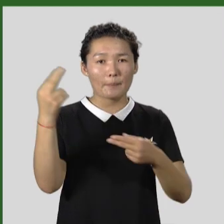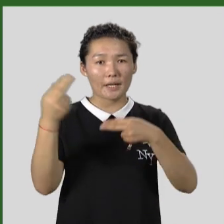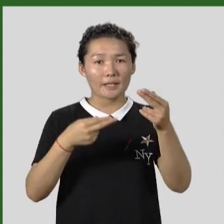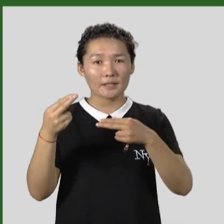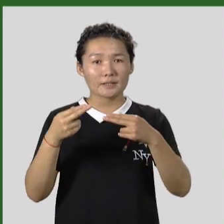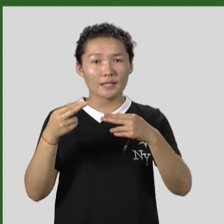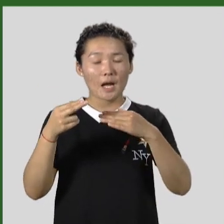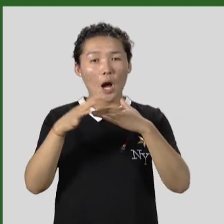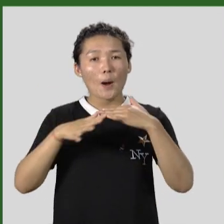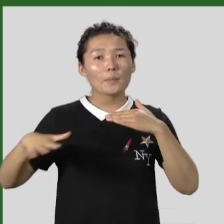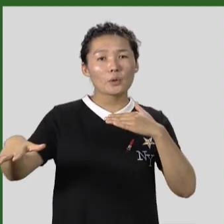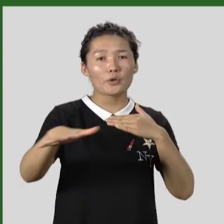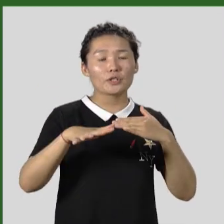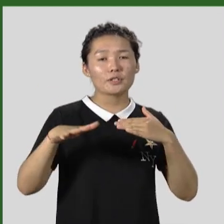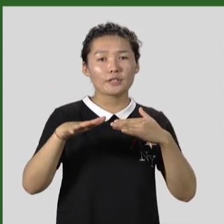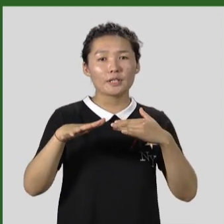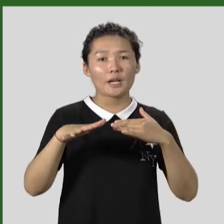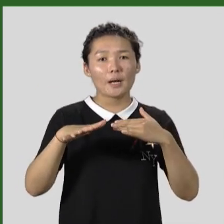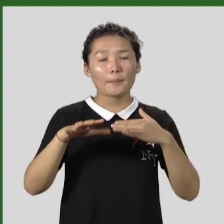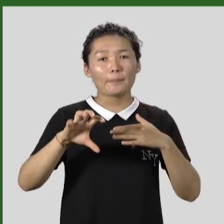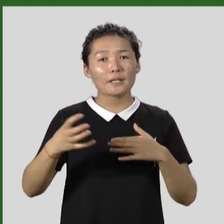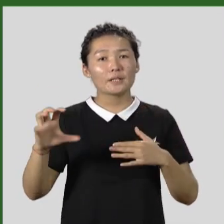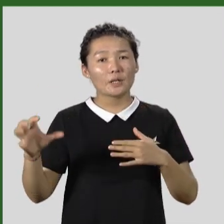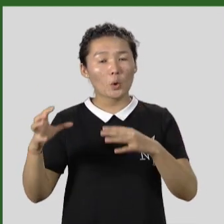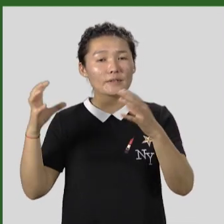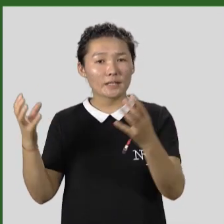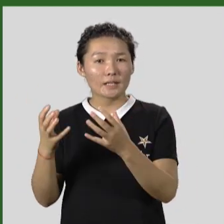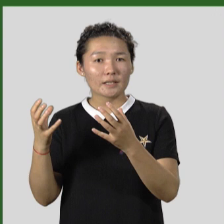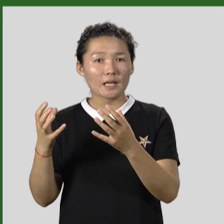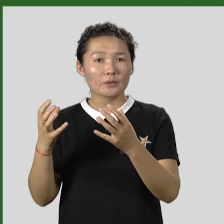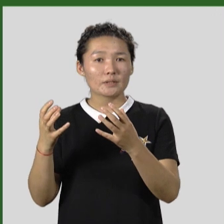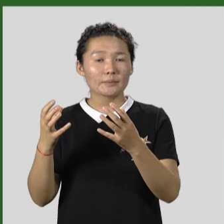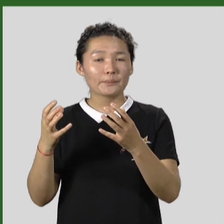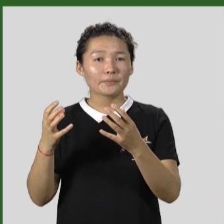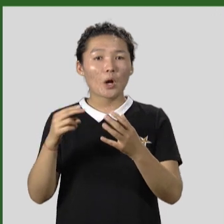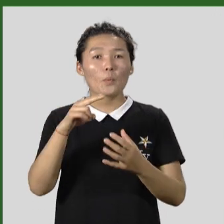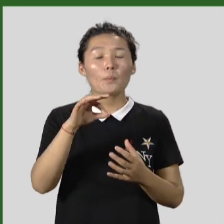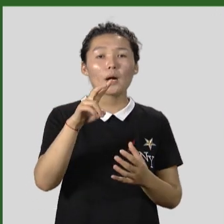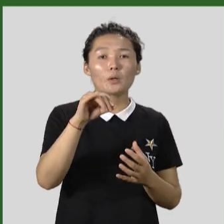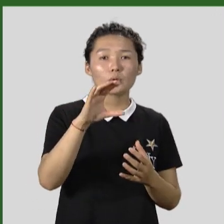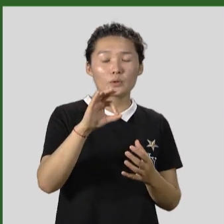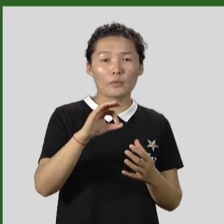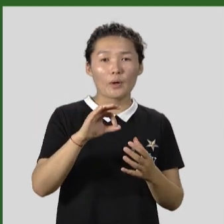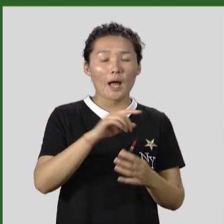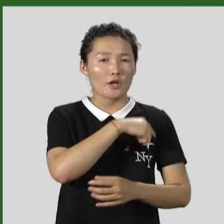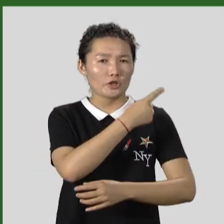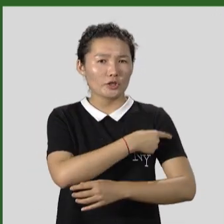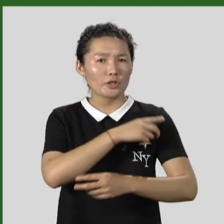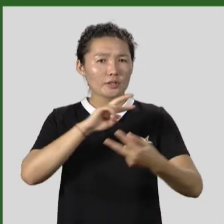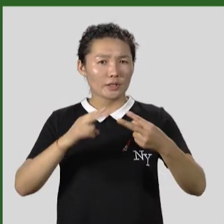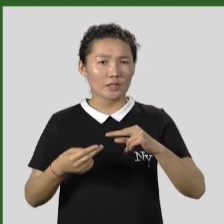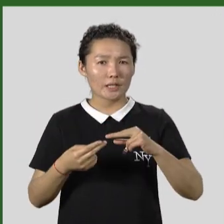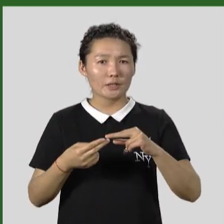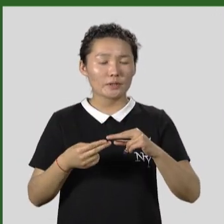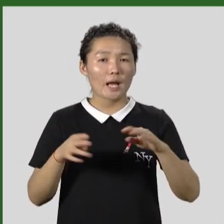материков сохраняются, а у полюсов сильно искажаются. Такие проекции удобны